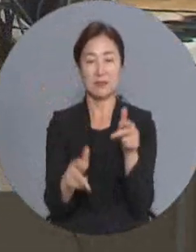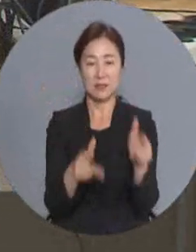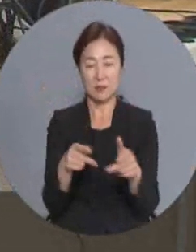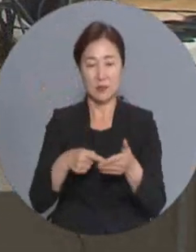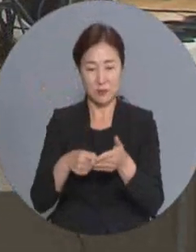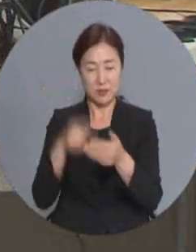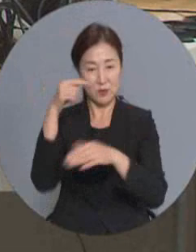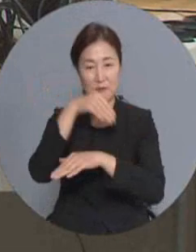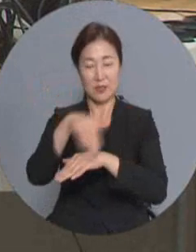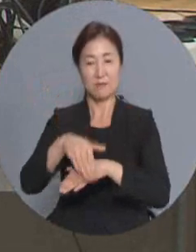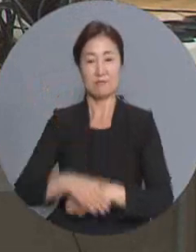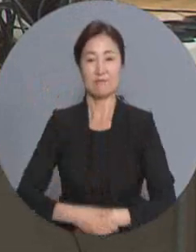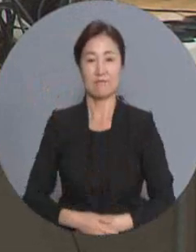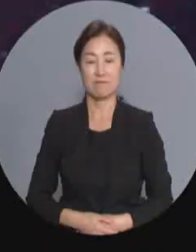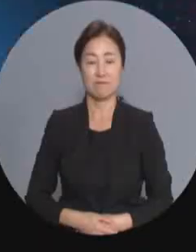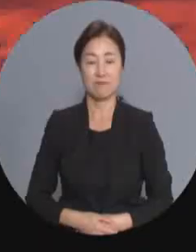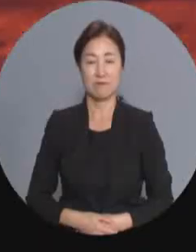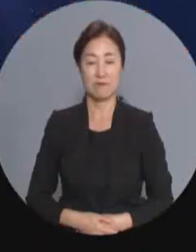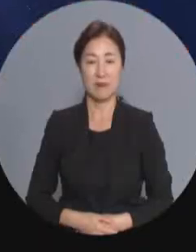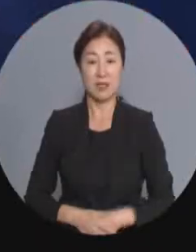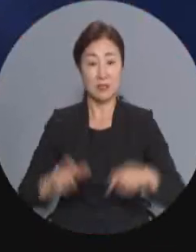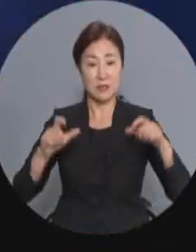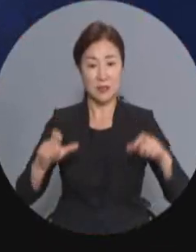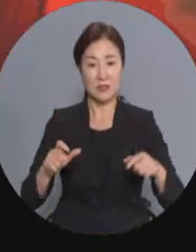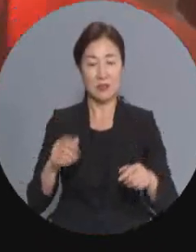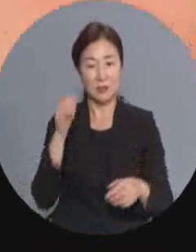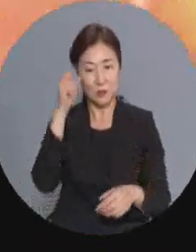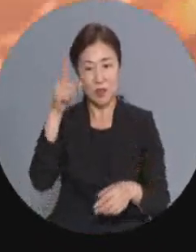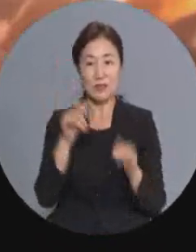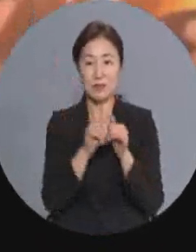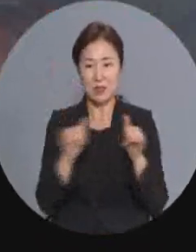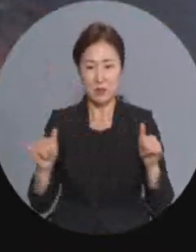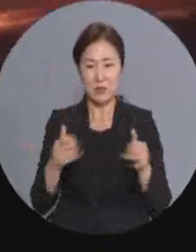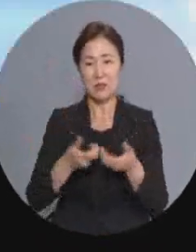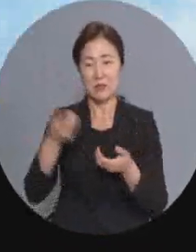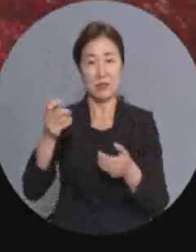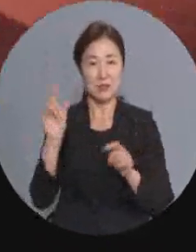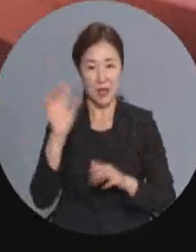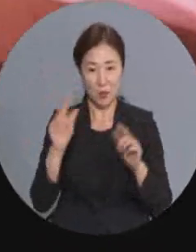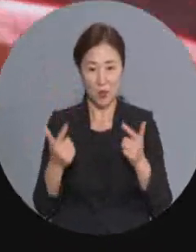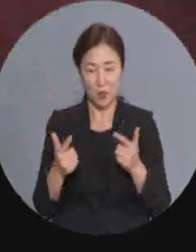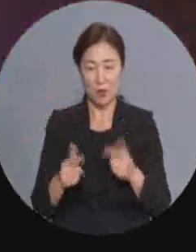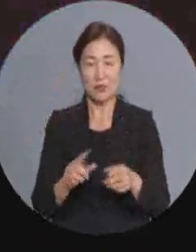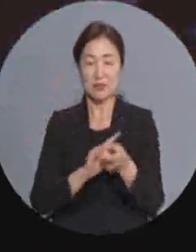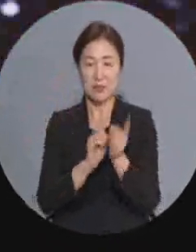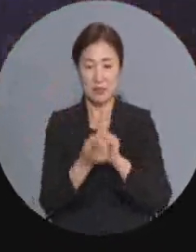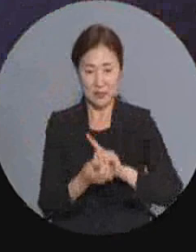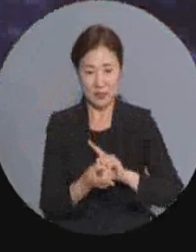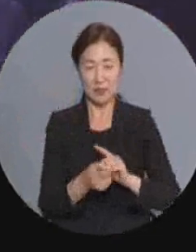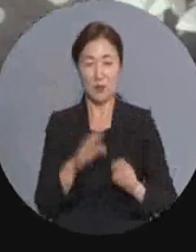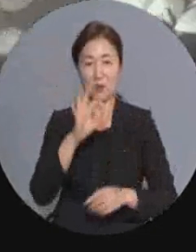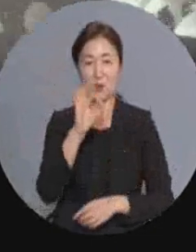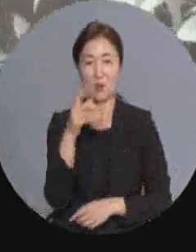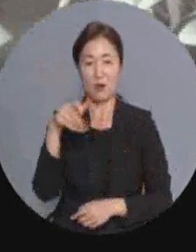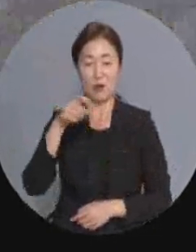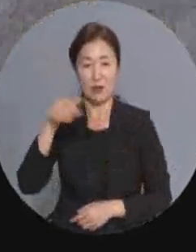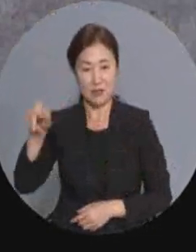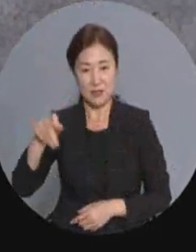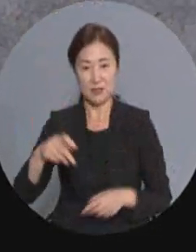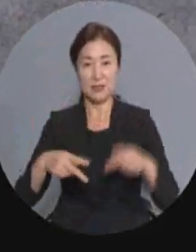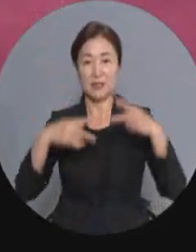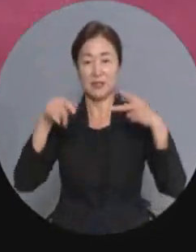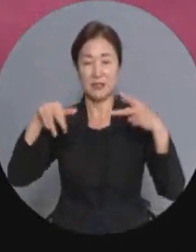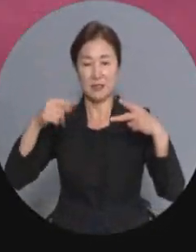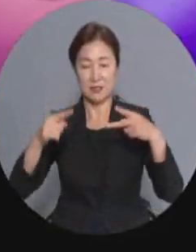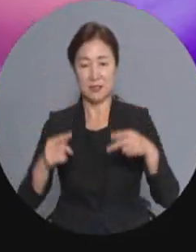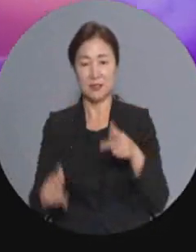할 계획입니다이 함께 지역의 인재들이을 떠지 로커스 호사 등 디즈니 앵커